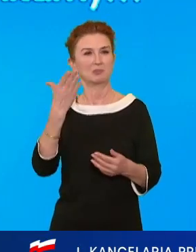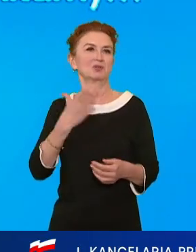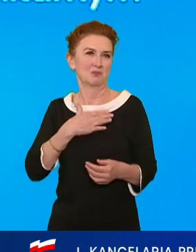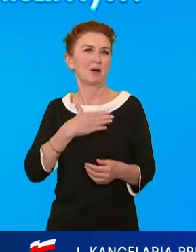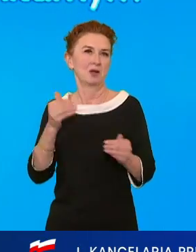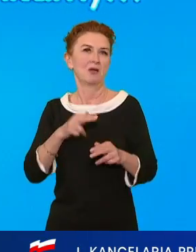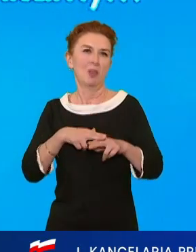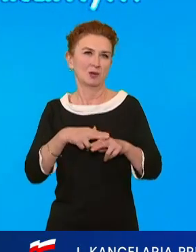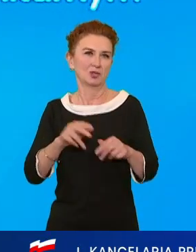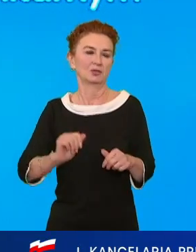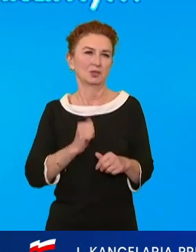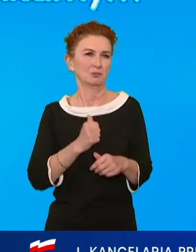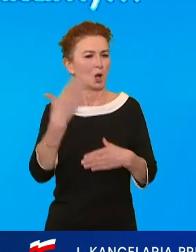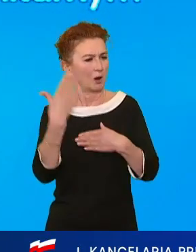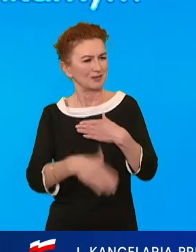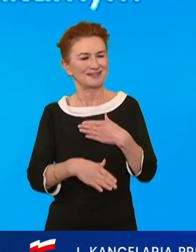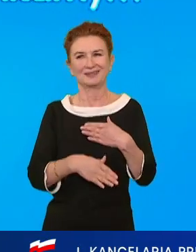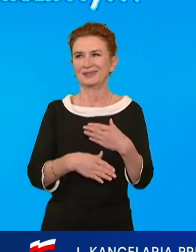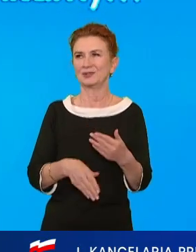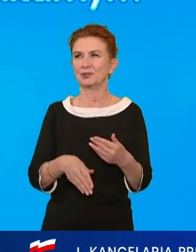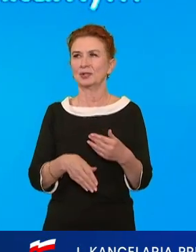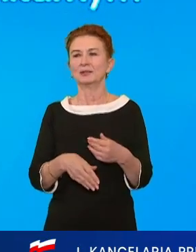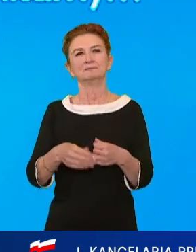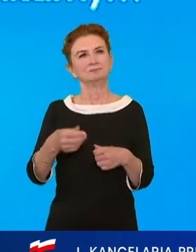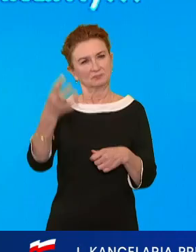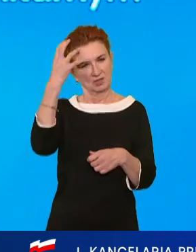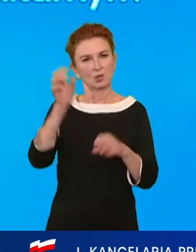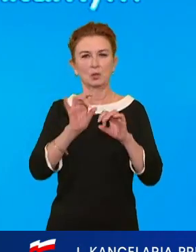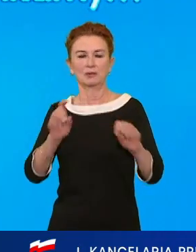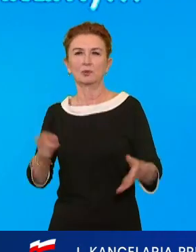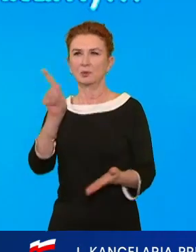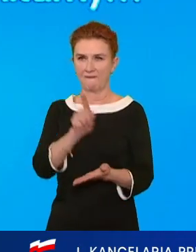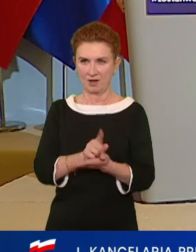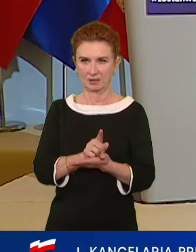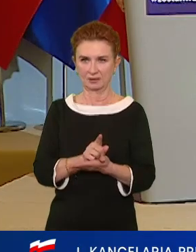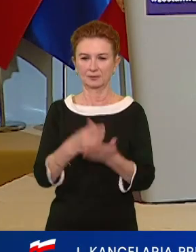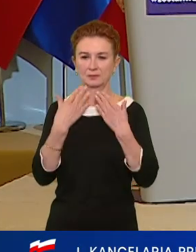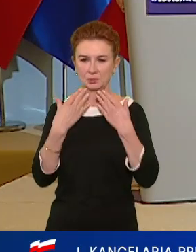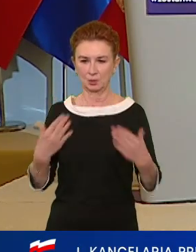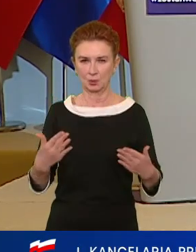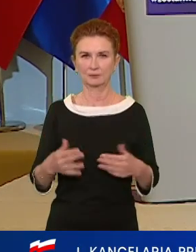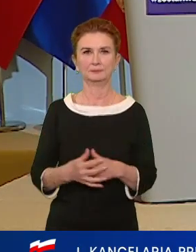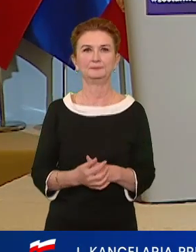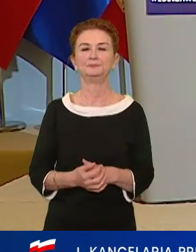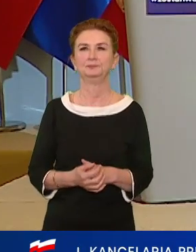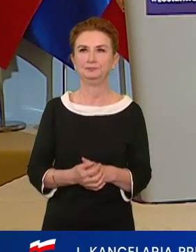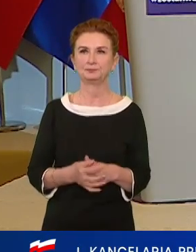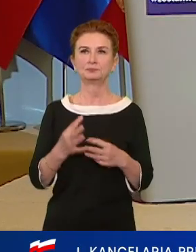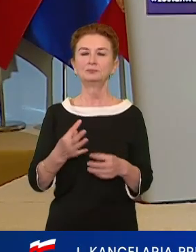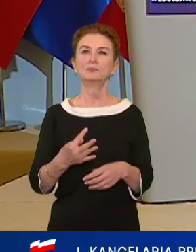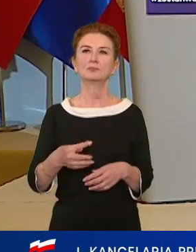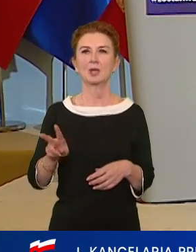żeby ostatecznie skoro na wielu sobie jak najszybciej poradzić dziękuję dziękuję bardzo panie premierze bardzo proszę o zabranie